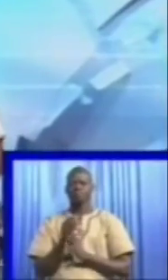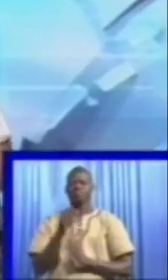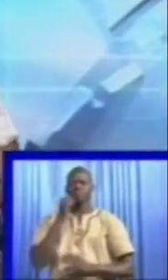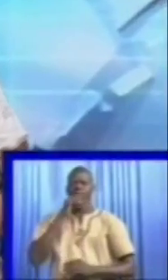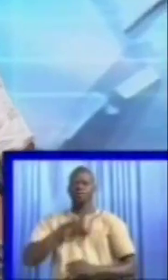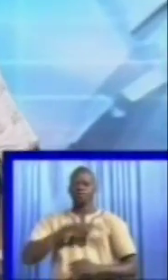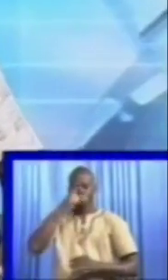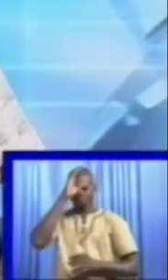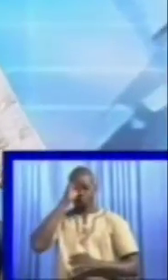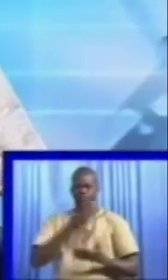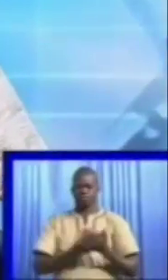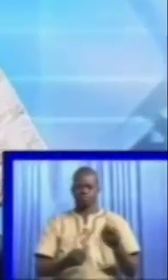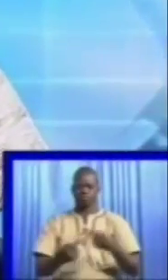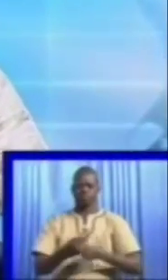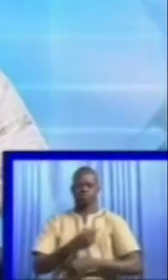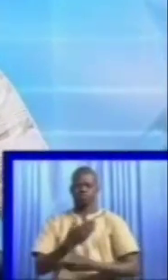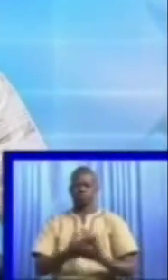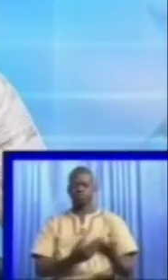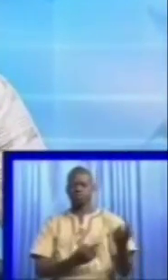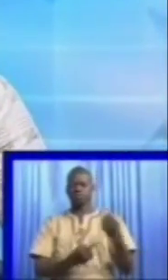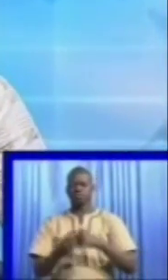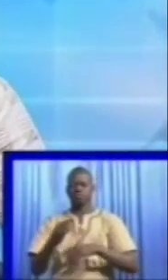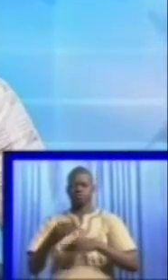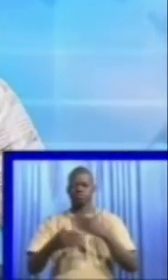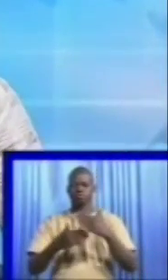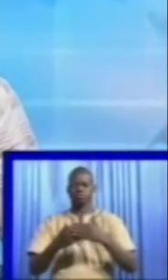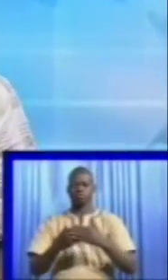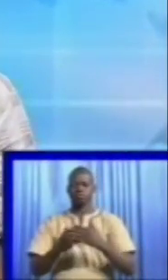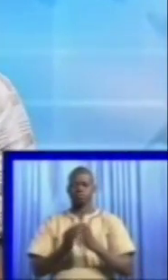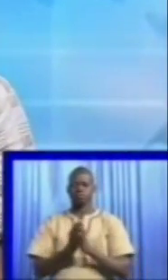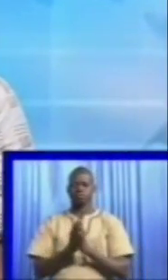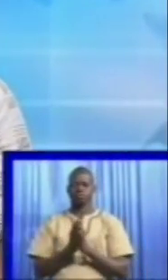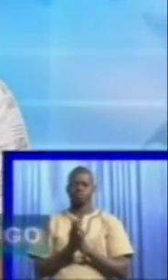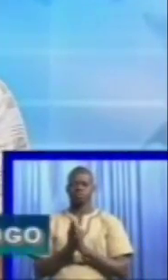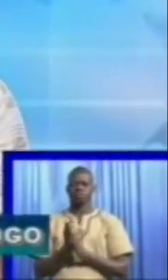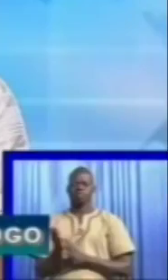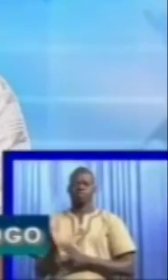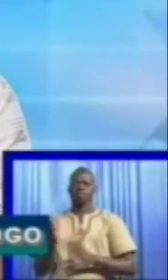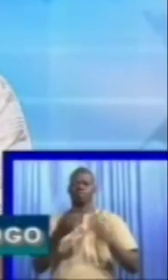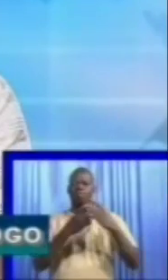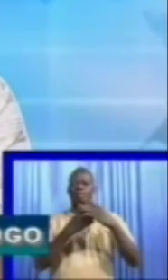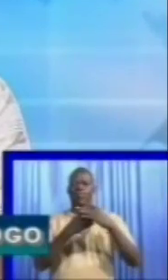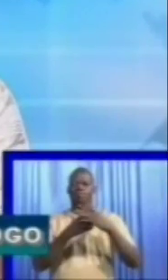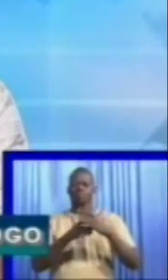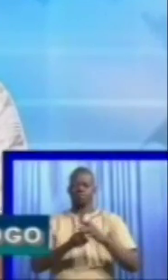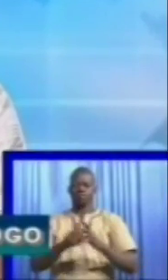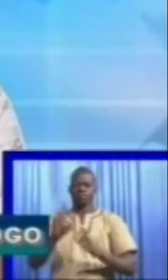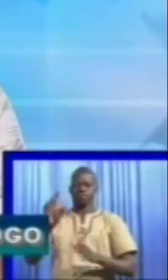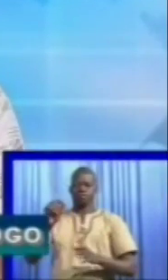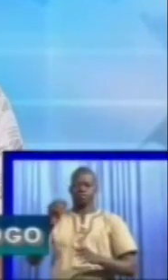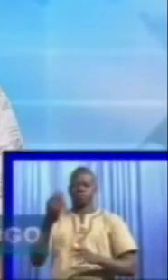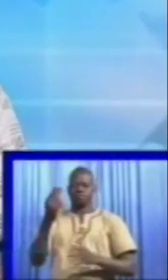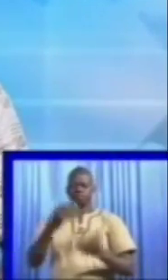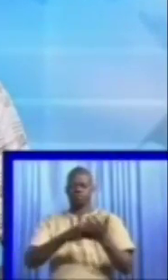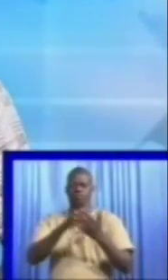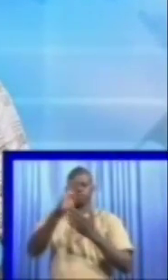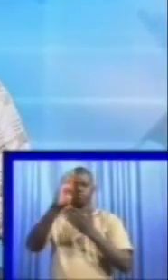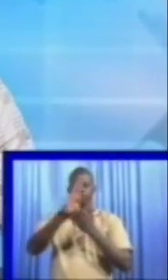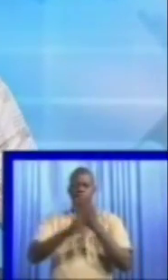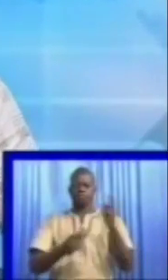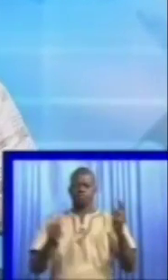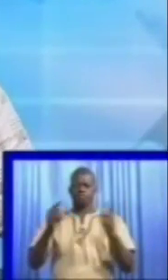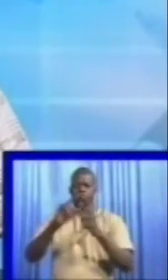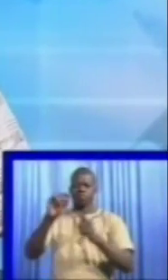Mesdames, Messieurs, bonjour et bienvenue à tous. À partir de ce 22 novembre et ce jusqu'au